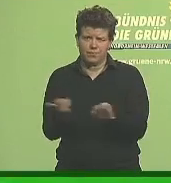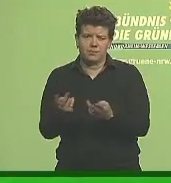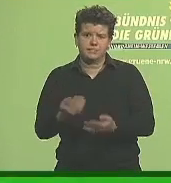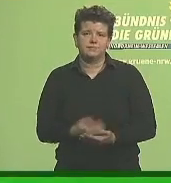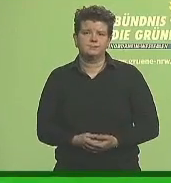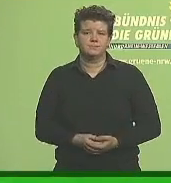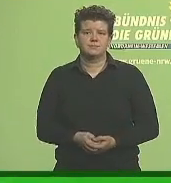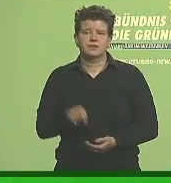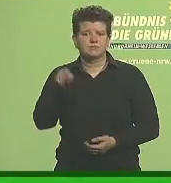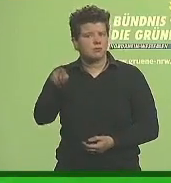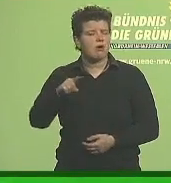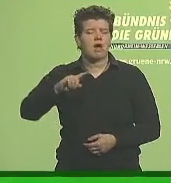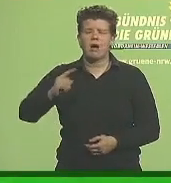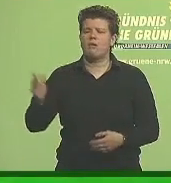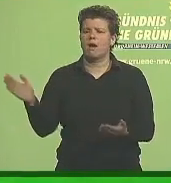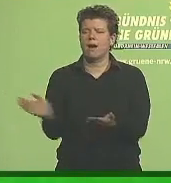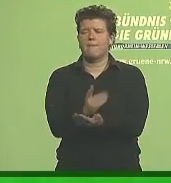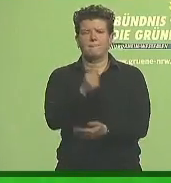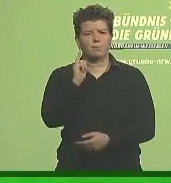so nicht weiter.